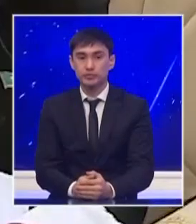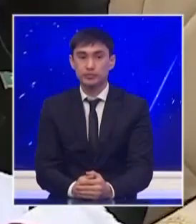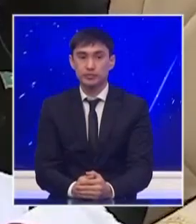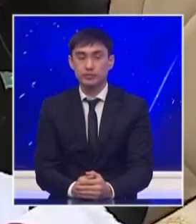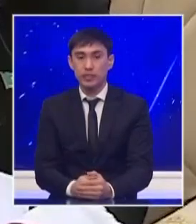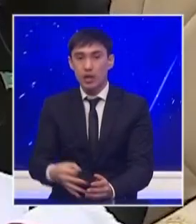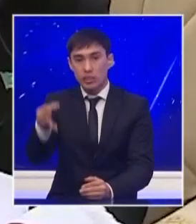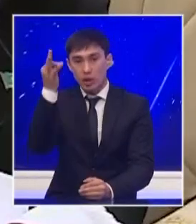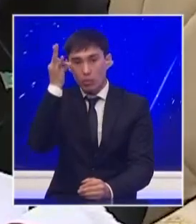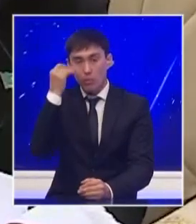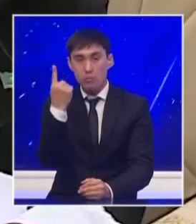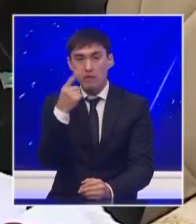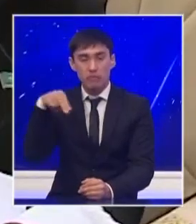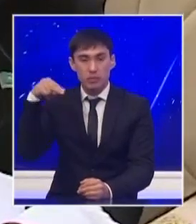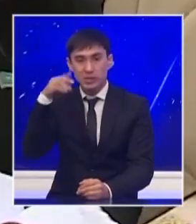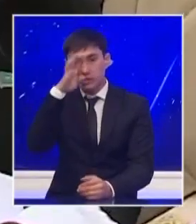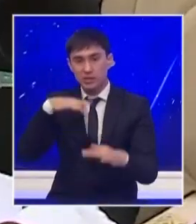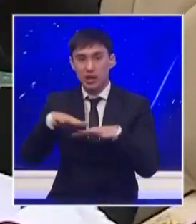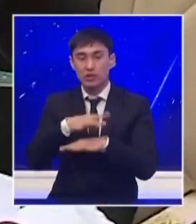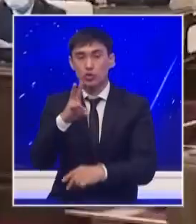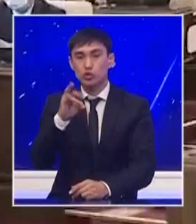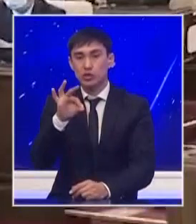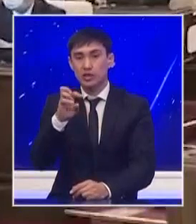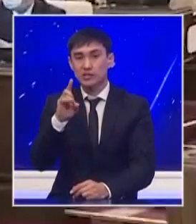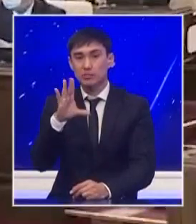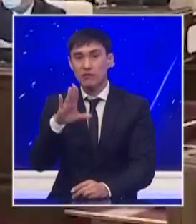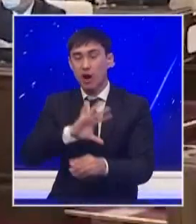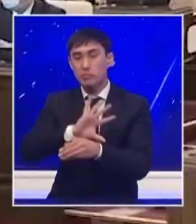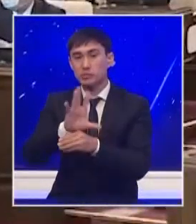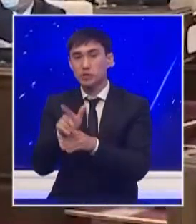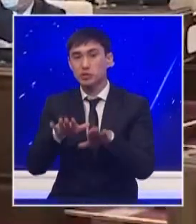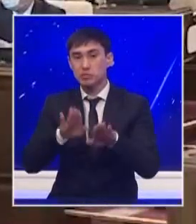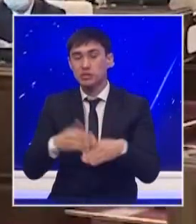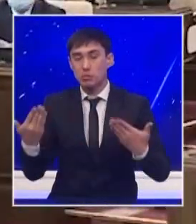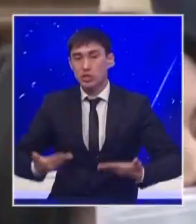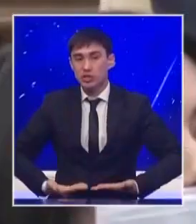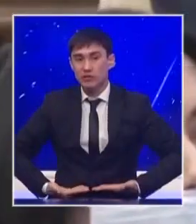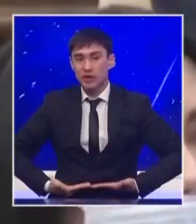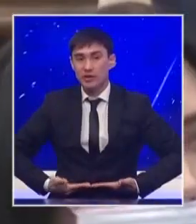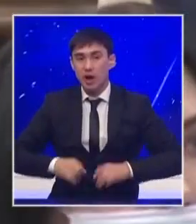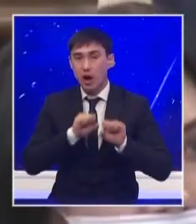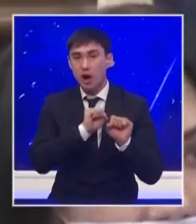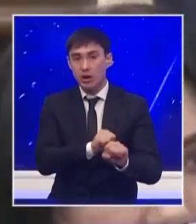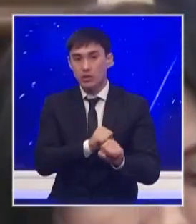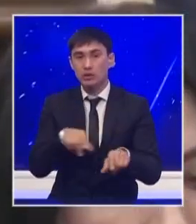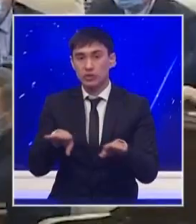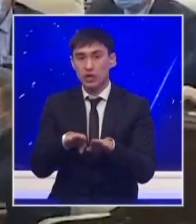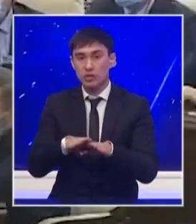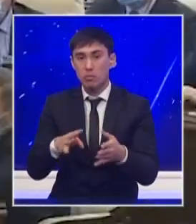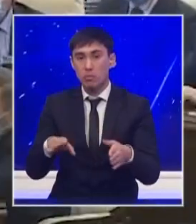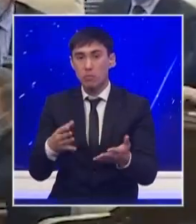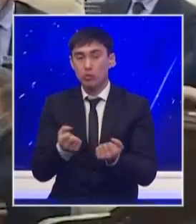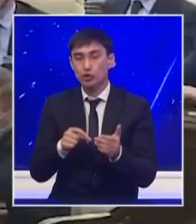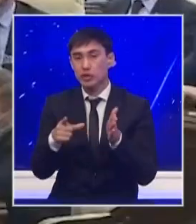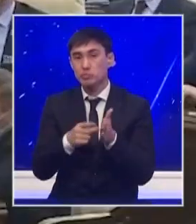напомним первый президент страны Нурсултан Назарбаев обеспечен местом проживания охраной он также получает